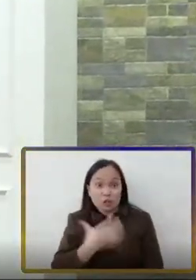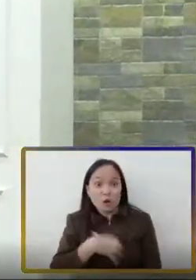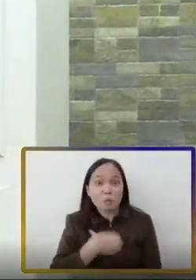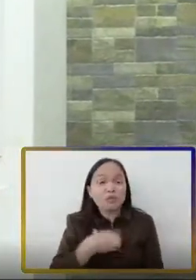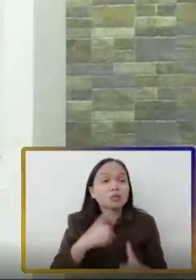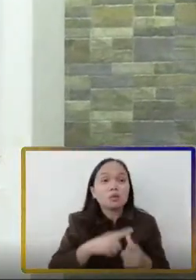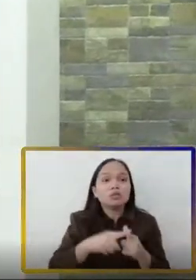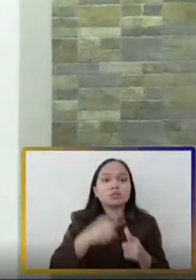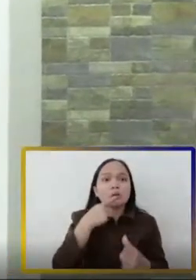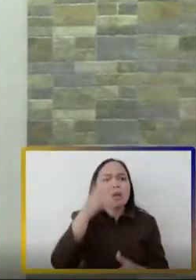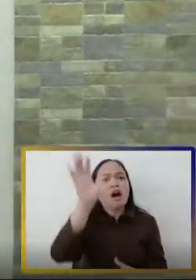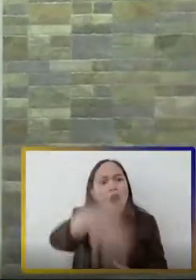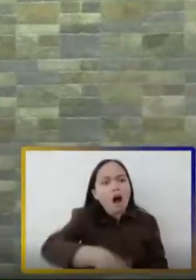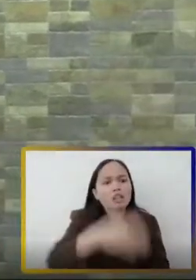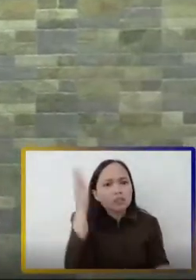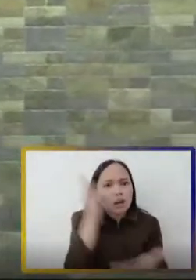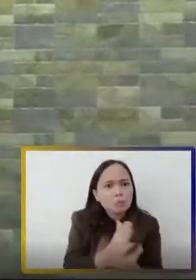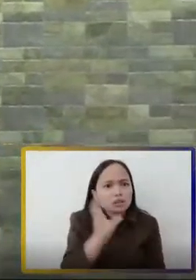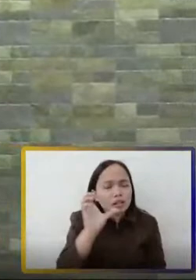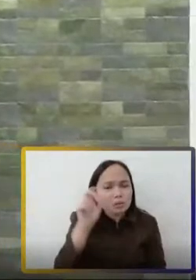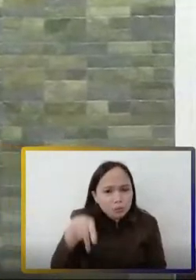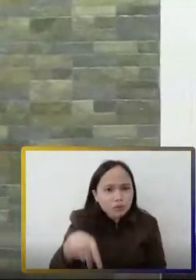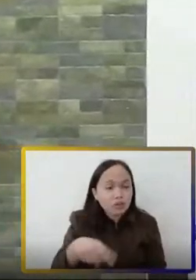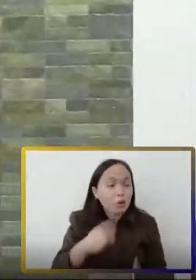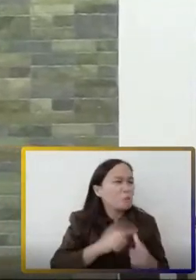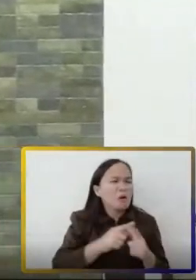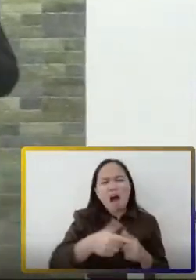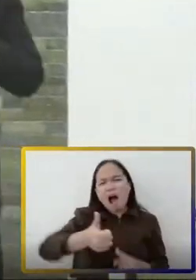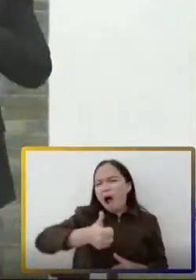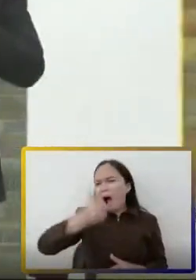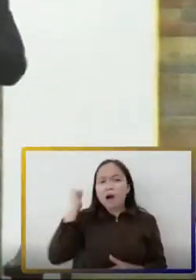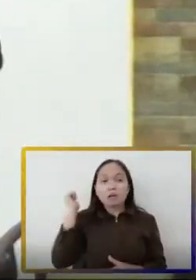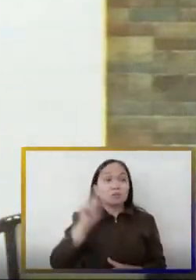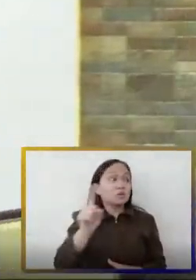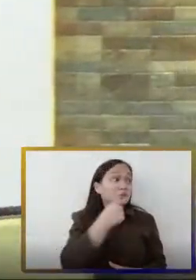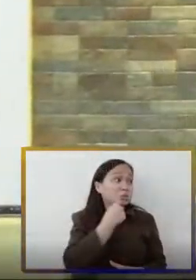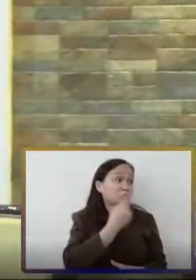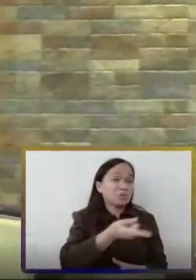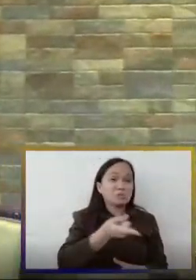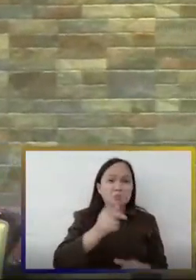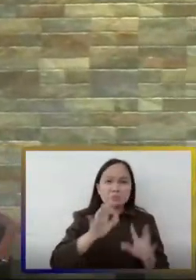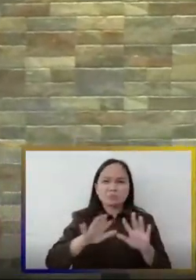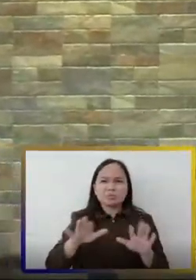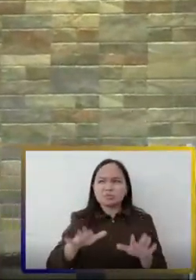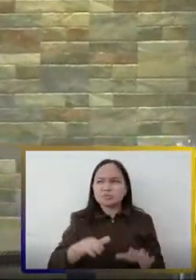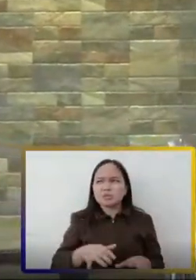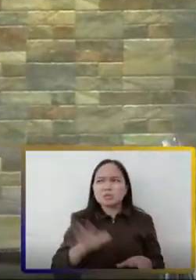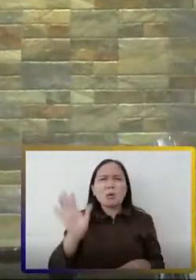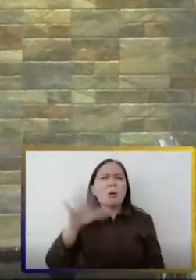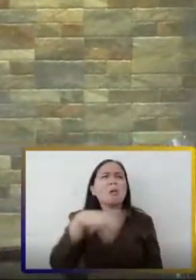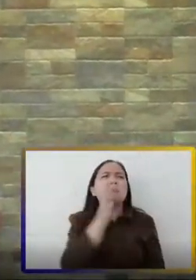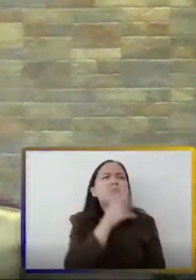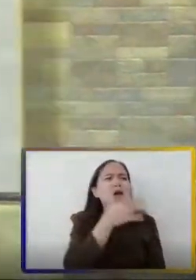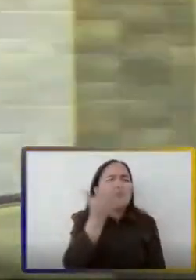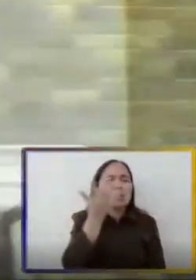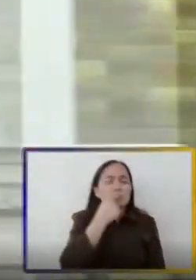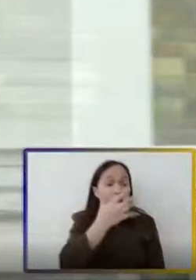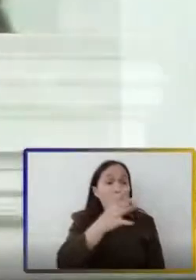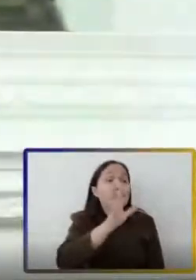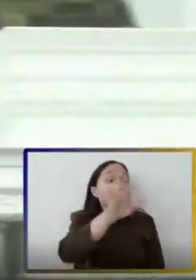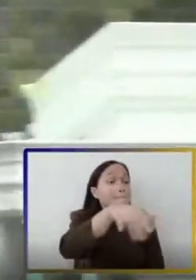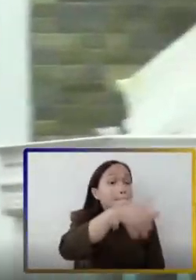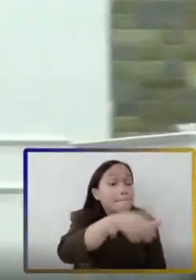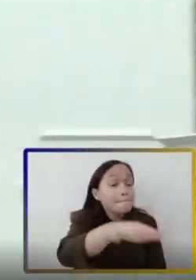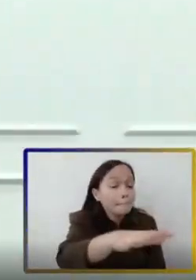Sinabi mo sa kanya, tama na yung cellphone. Eh, ayaw nyo ng ganyang klaseng anak. Maanong kunin mo sa kanya?